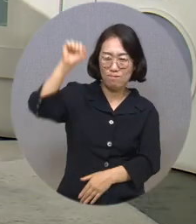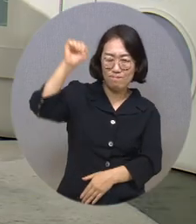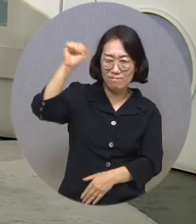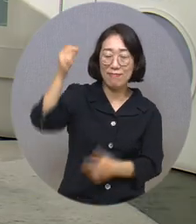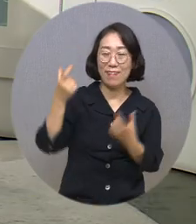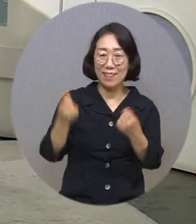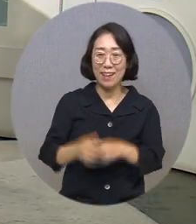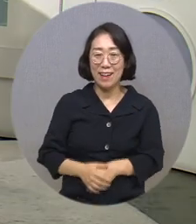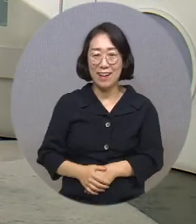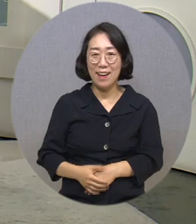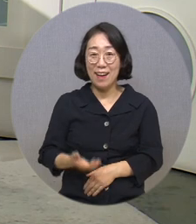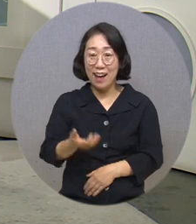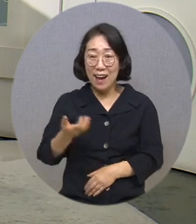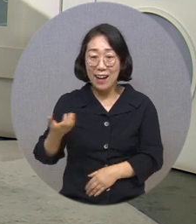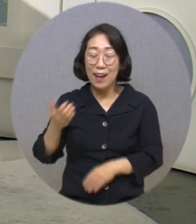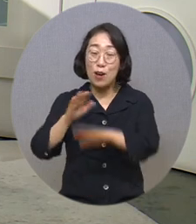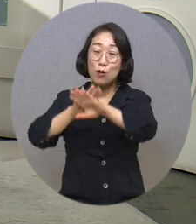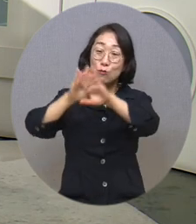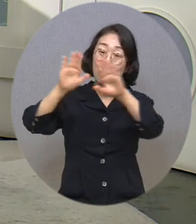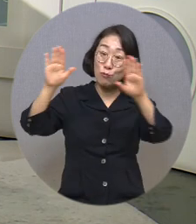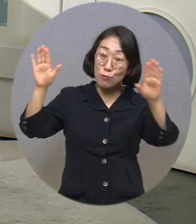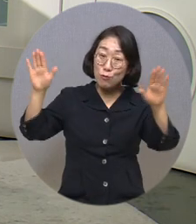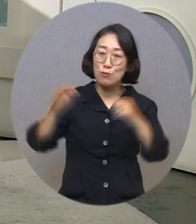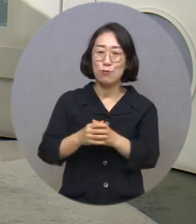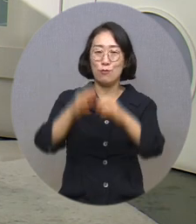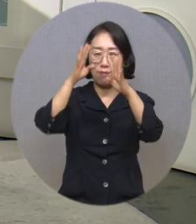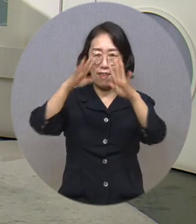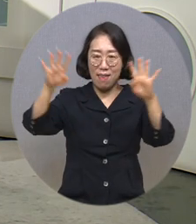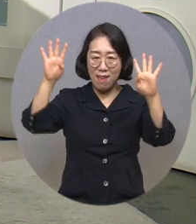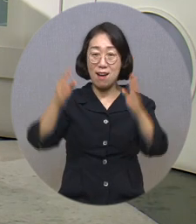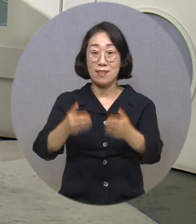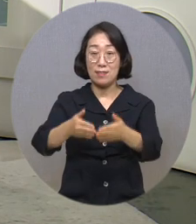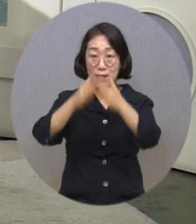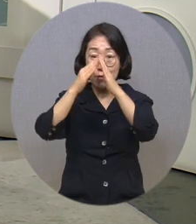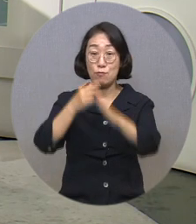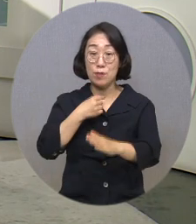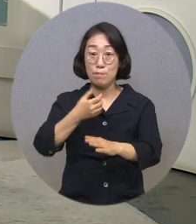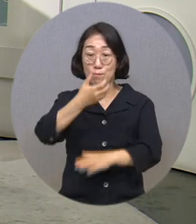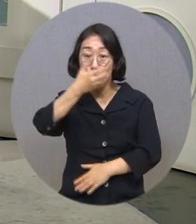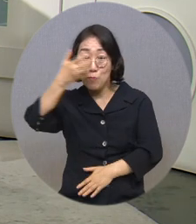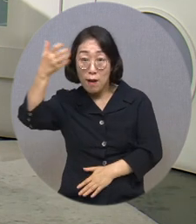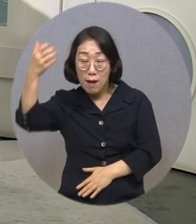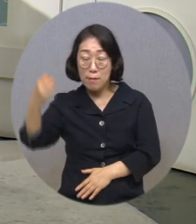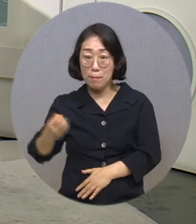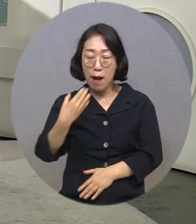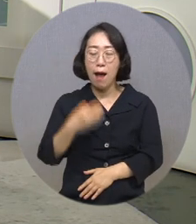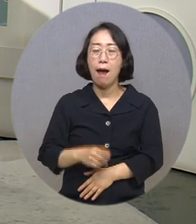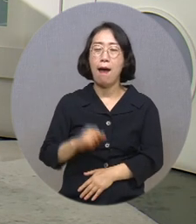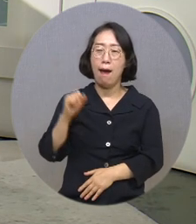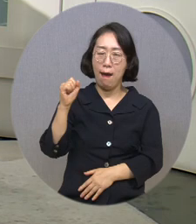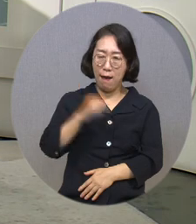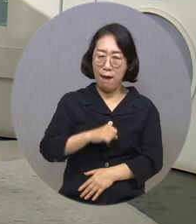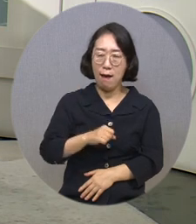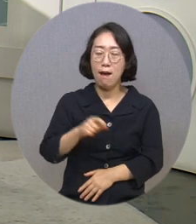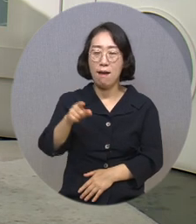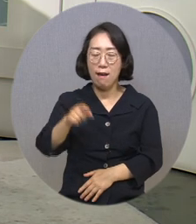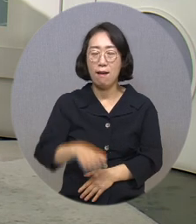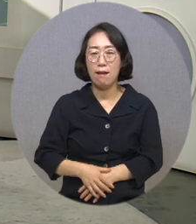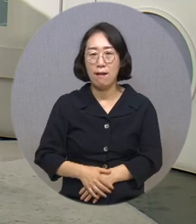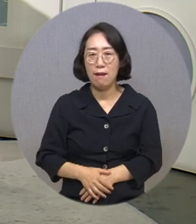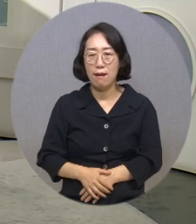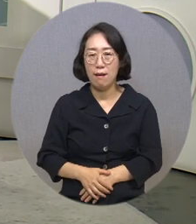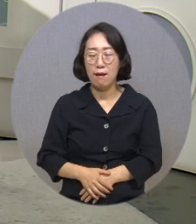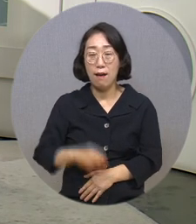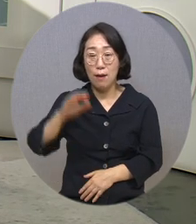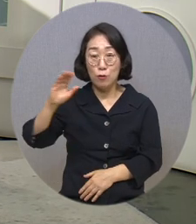지었는지 아까 그 우주센터, 우주대학을 만들고 싶다라는 말에서 네, 그 힌트를 얻었어요. 그래서 총장님이